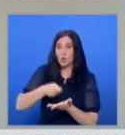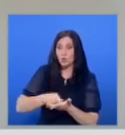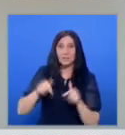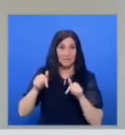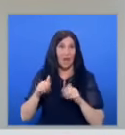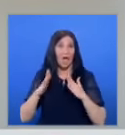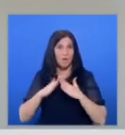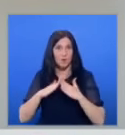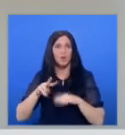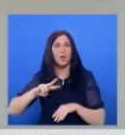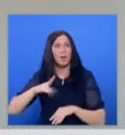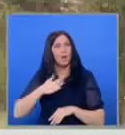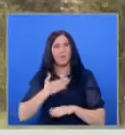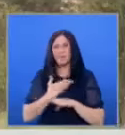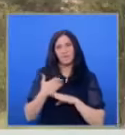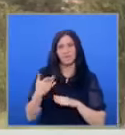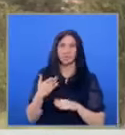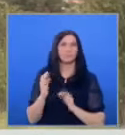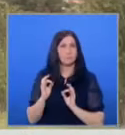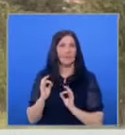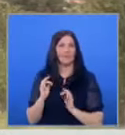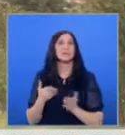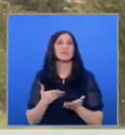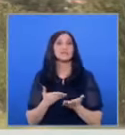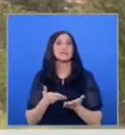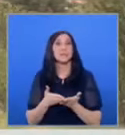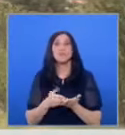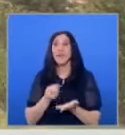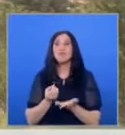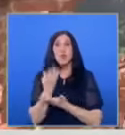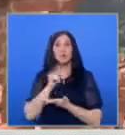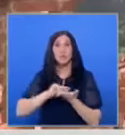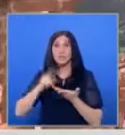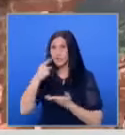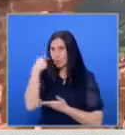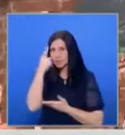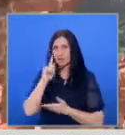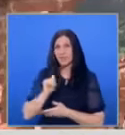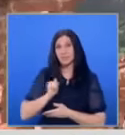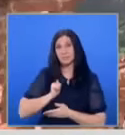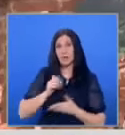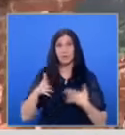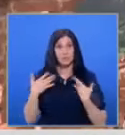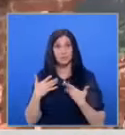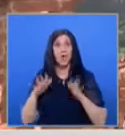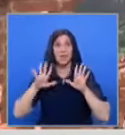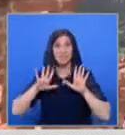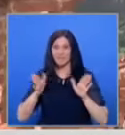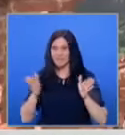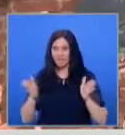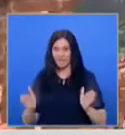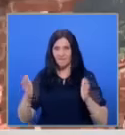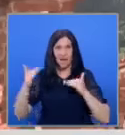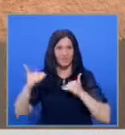сега имоти, или имат вече такива. За да бъде новорегистрирано едно лице, трябва да бъде спазено изискването за 10 квадратни